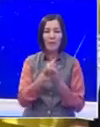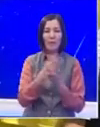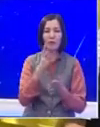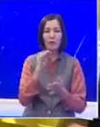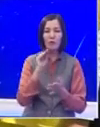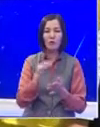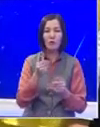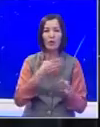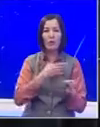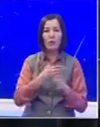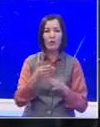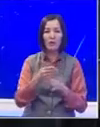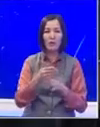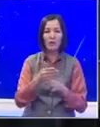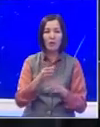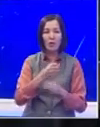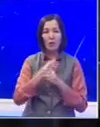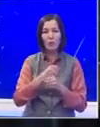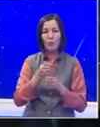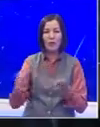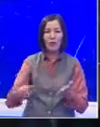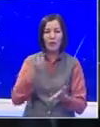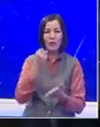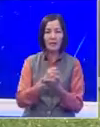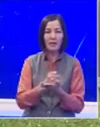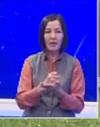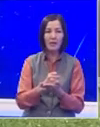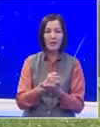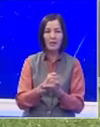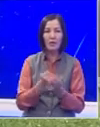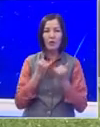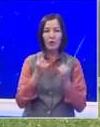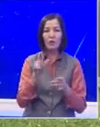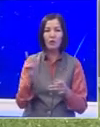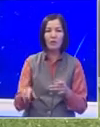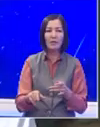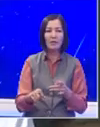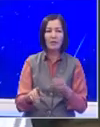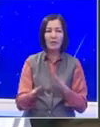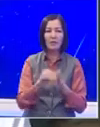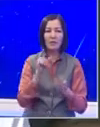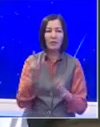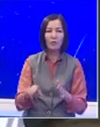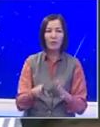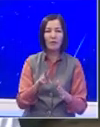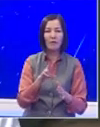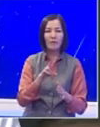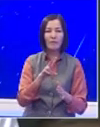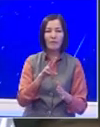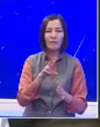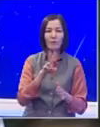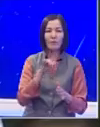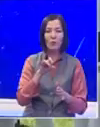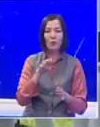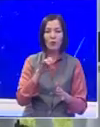теңгеден аса жүлде қоры мен арнайы кубоктар тағайындап отырған ауданның құрметті азаматы мәслихат депутаты Нұрлан Түймелиев. Доп